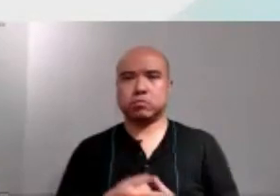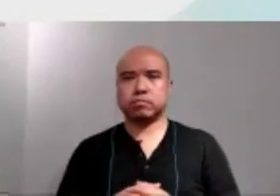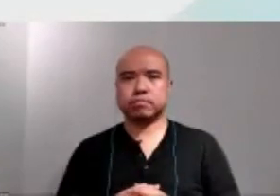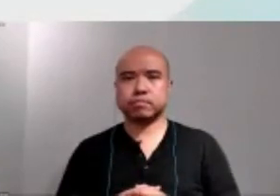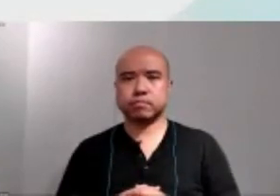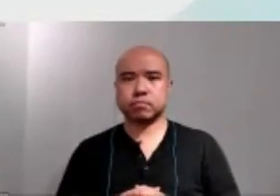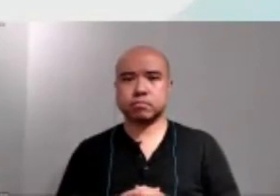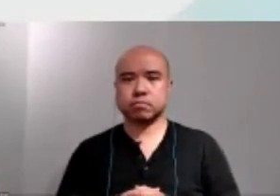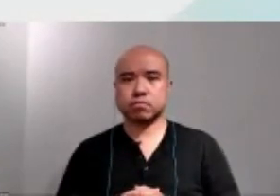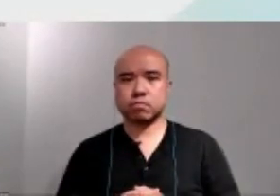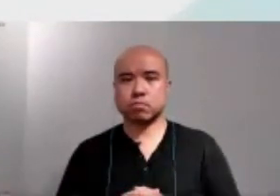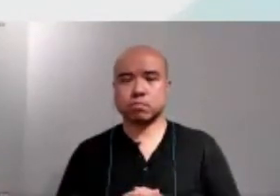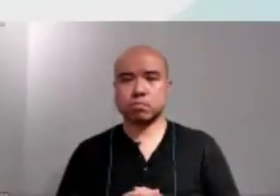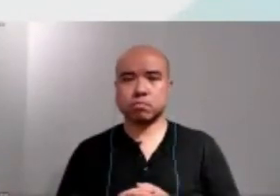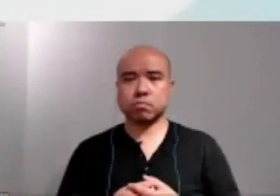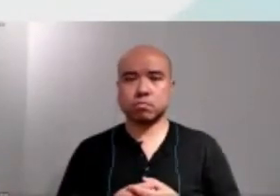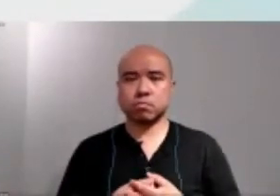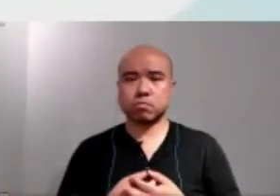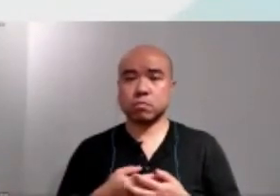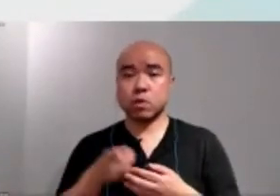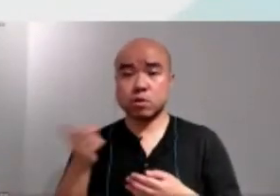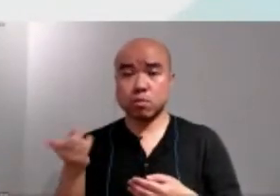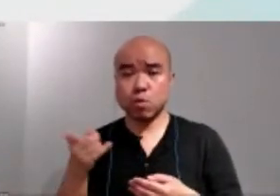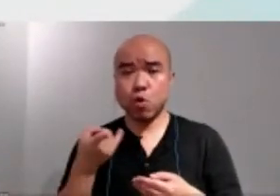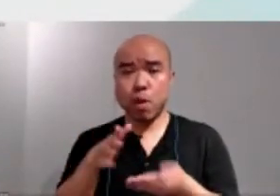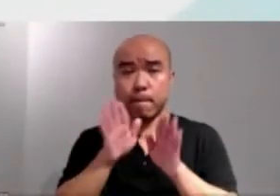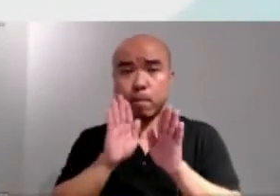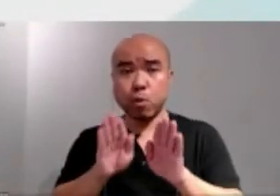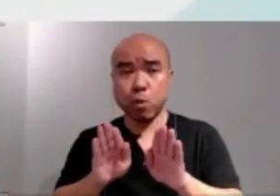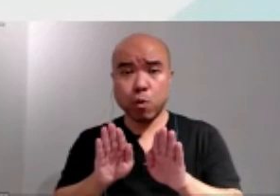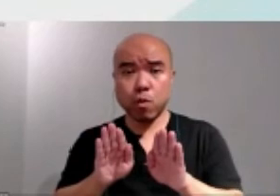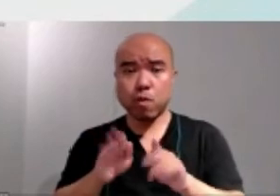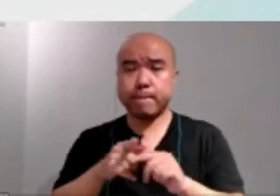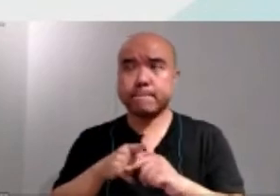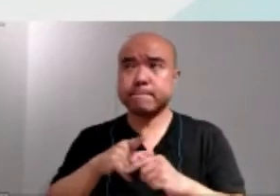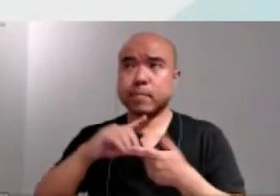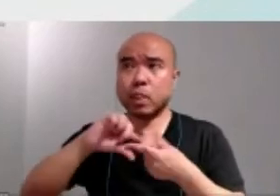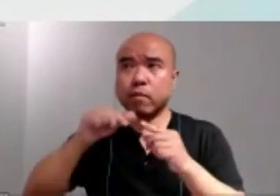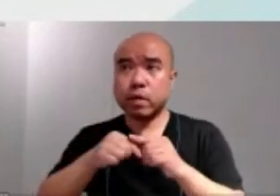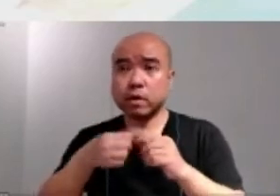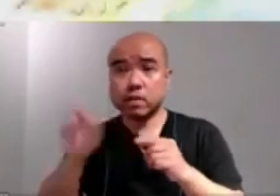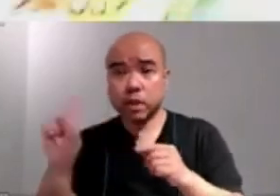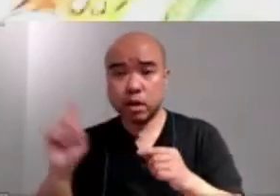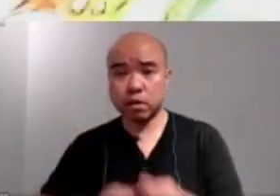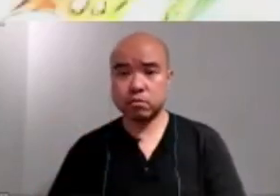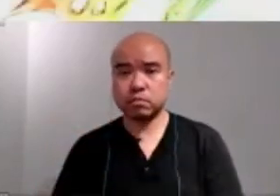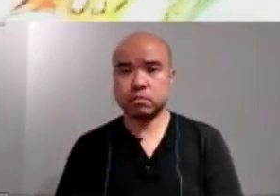動社到底點樣幫啲劏房户？由團隊中嘅 Brian 分享一下。